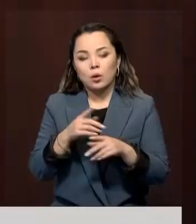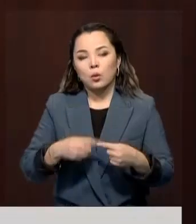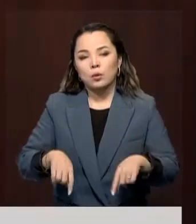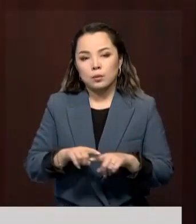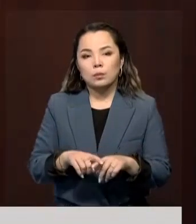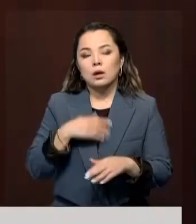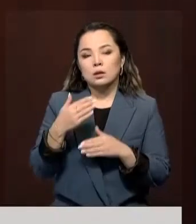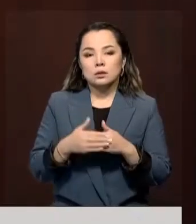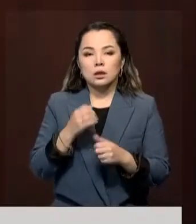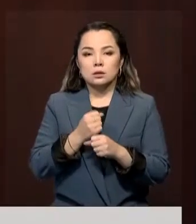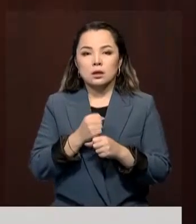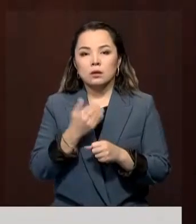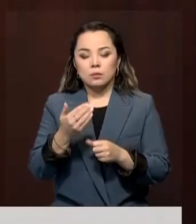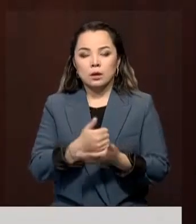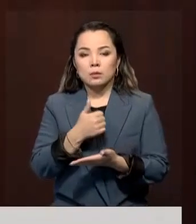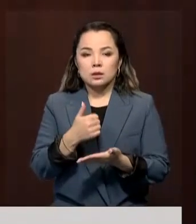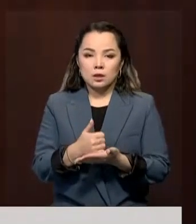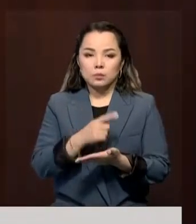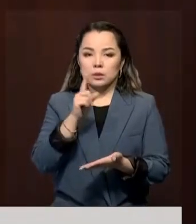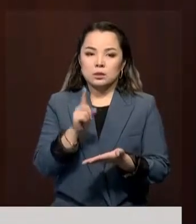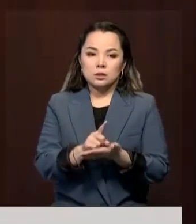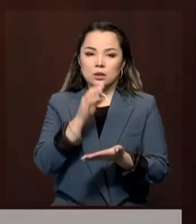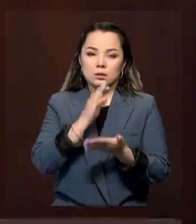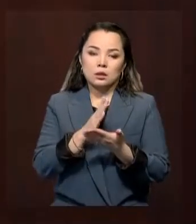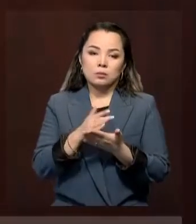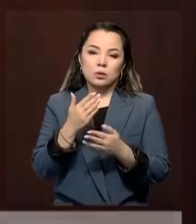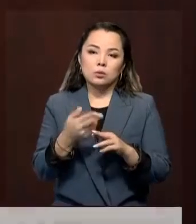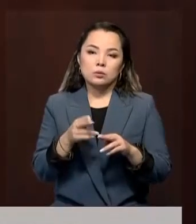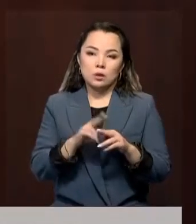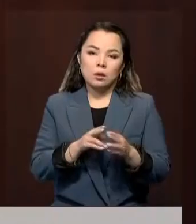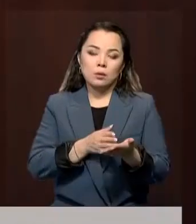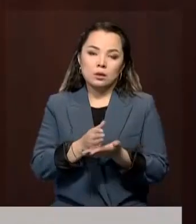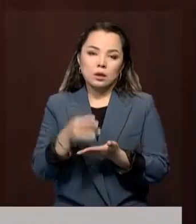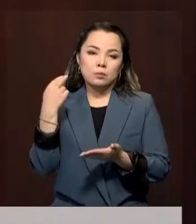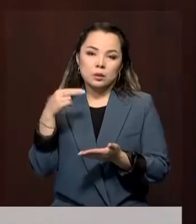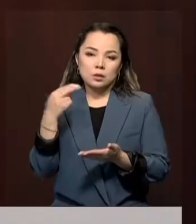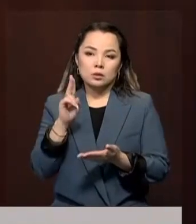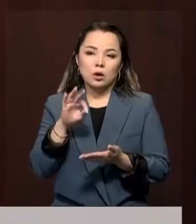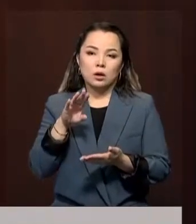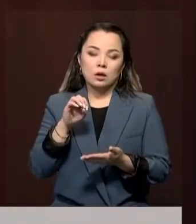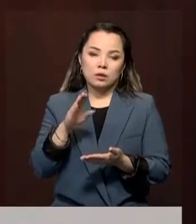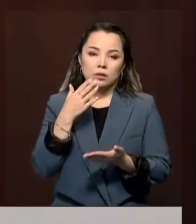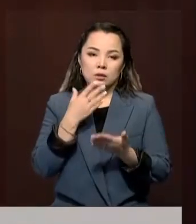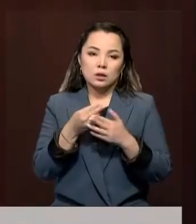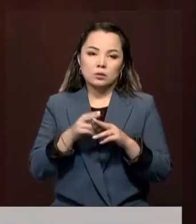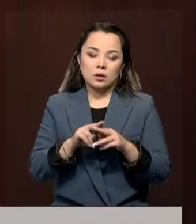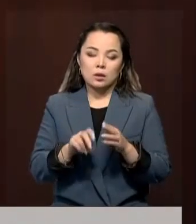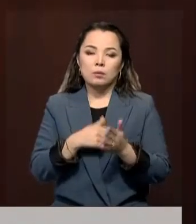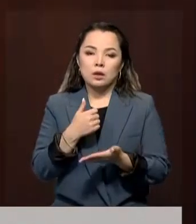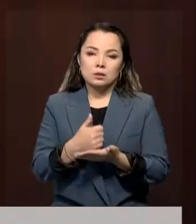қоғамның алдында тұрған басты міндеттер. Бұл бағытқа президентіміз Қасым-Жомарт Кемелұлы Тоқаев